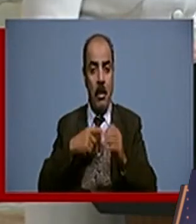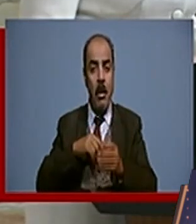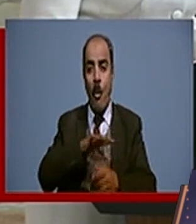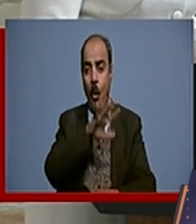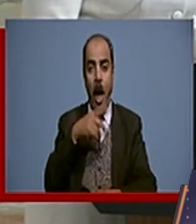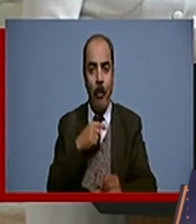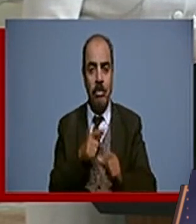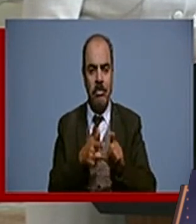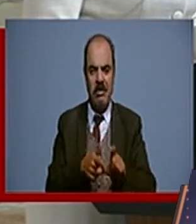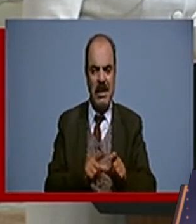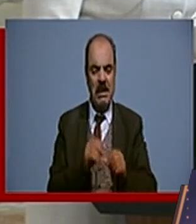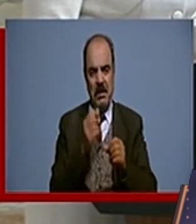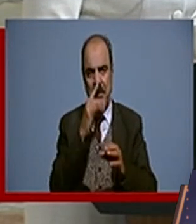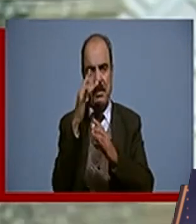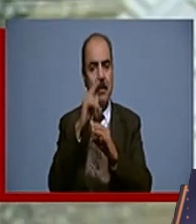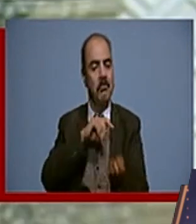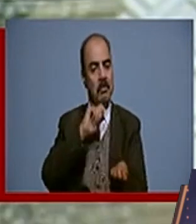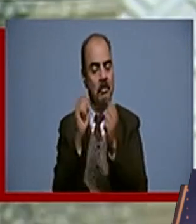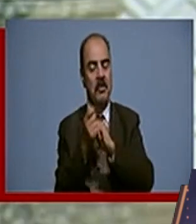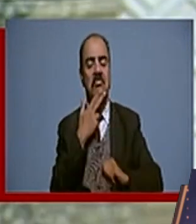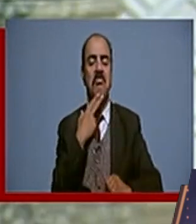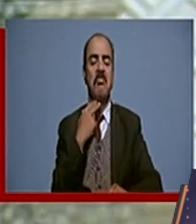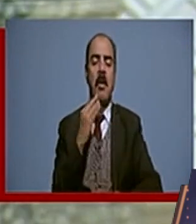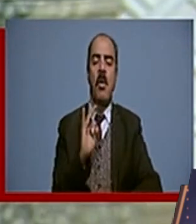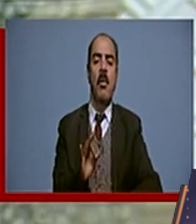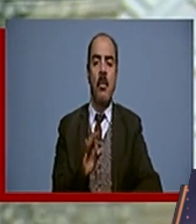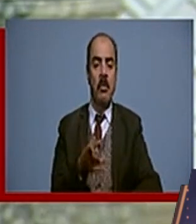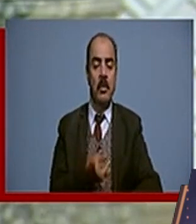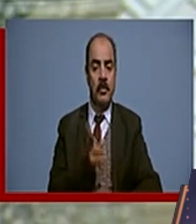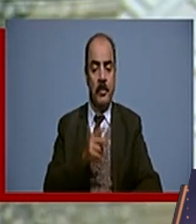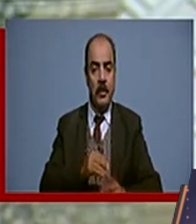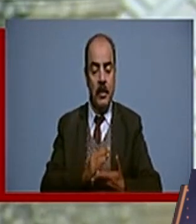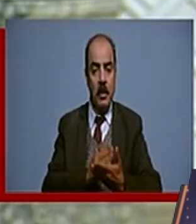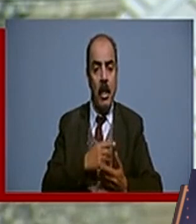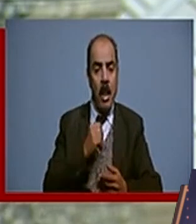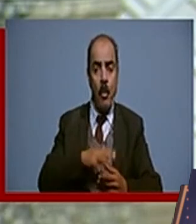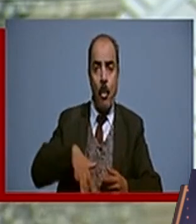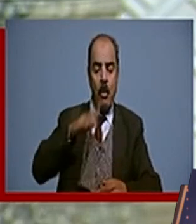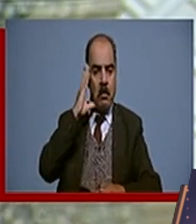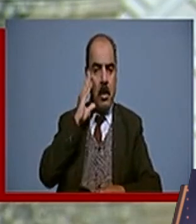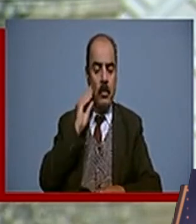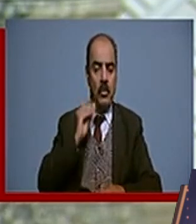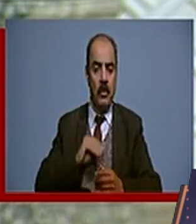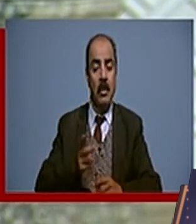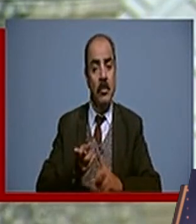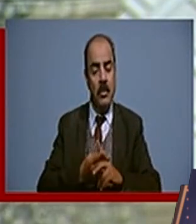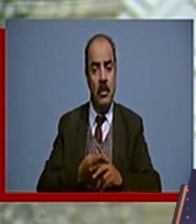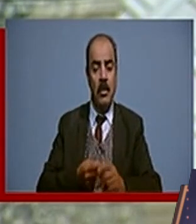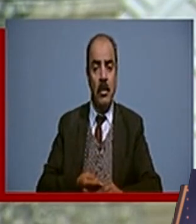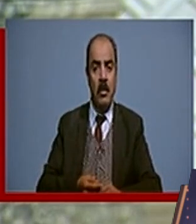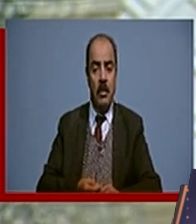الطاقة الخضراء. هذا كان دور قوي وضروري بالنسبة لنا الجميع. الهجرة هي